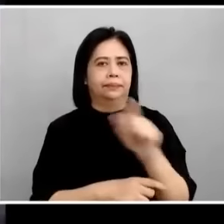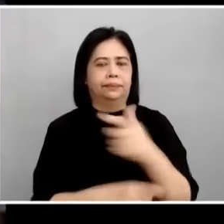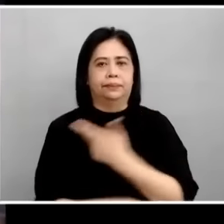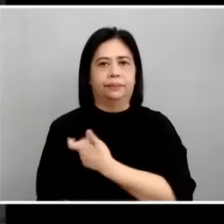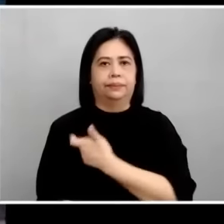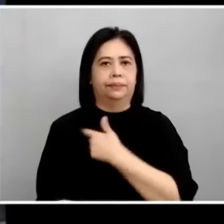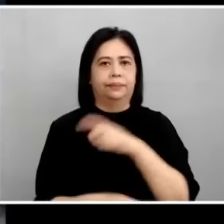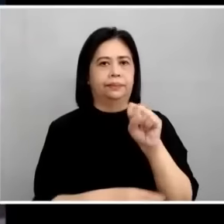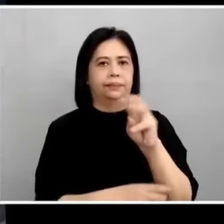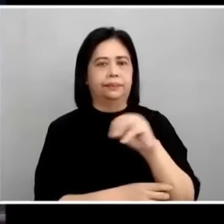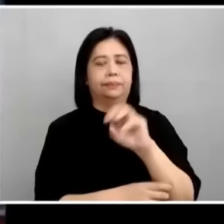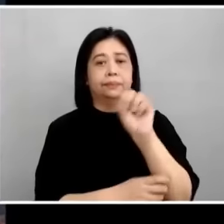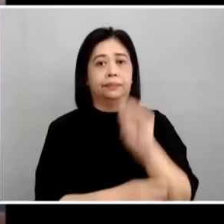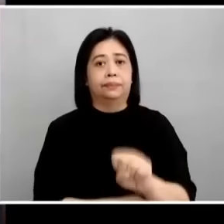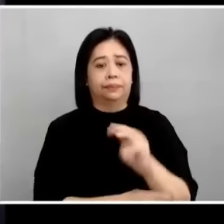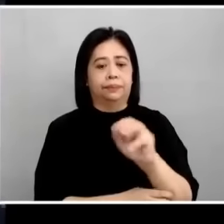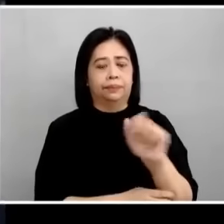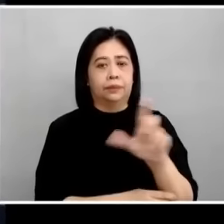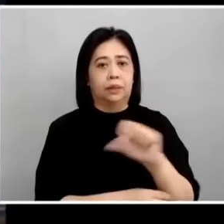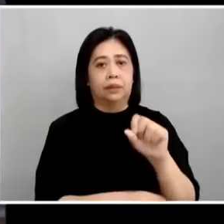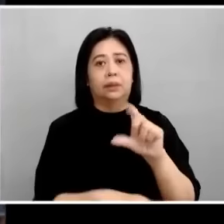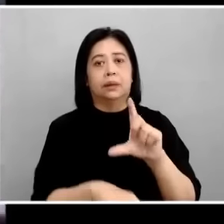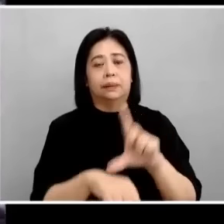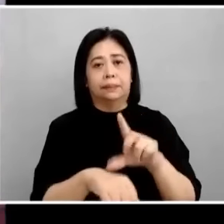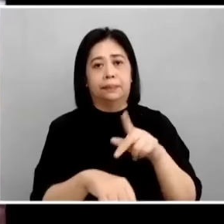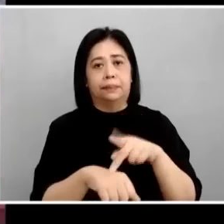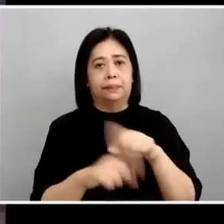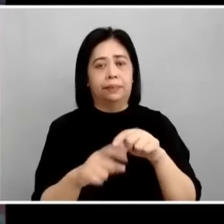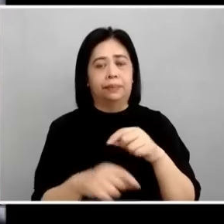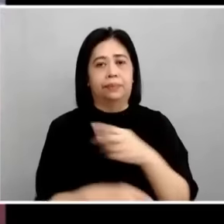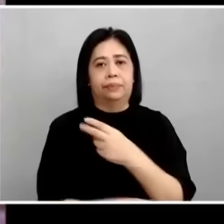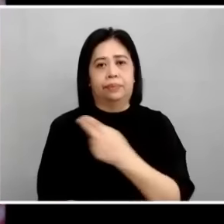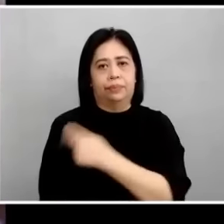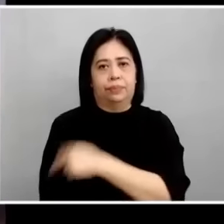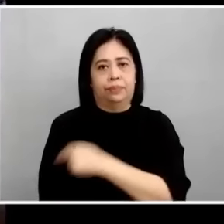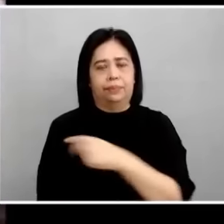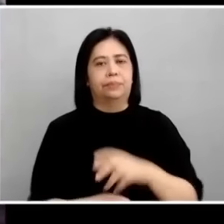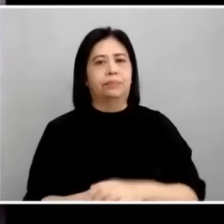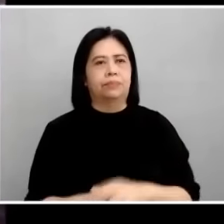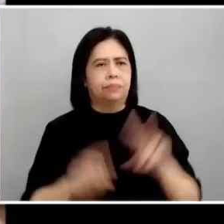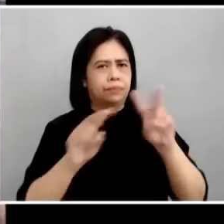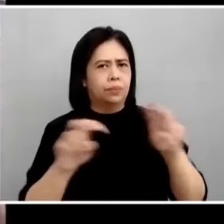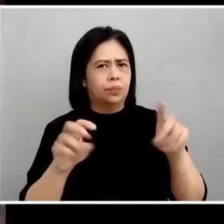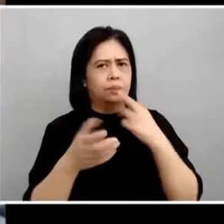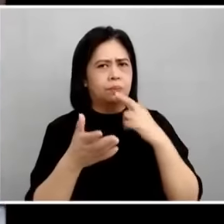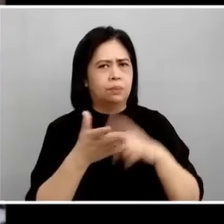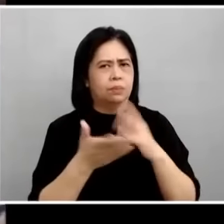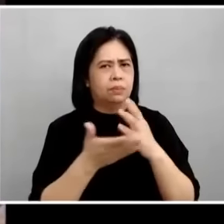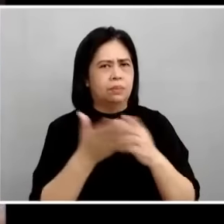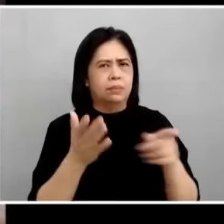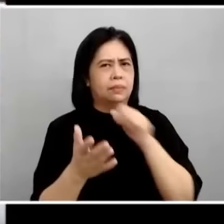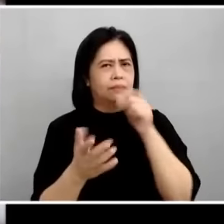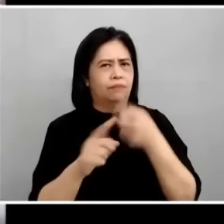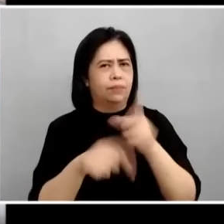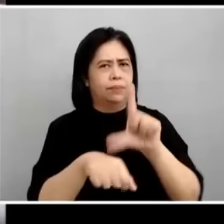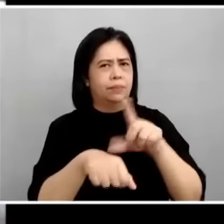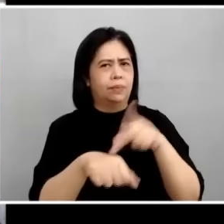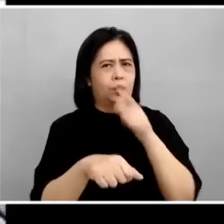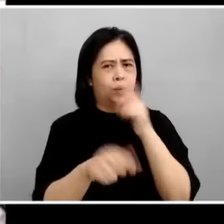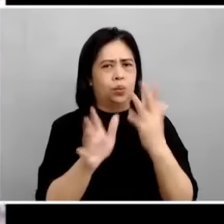sa SM South Mall at sa Las Piñas Doctors Hospital. Inimbestigahan na rin nila ang report na may hindi taga Las Piñas na pumila